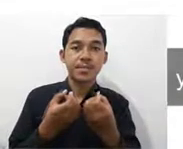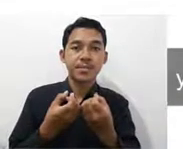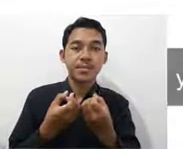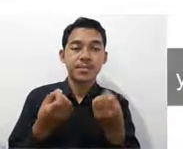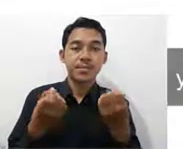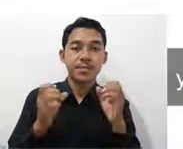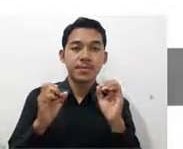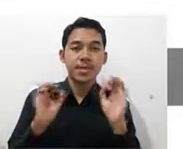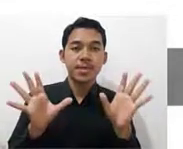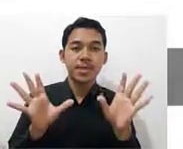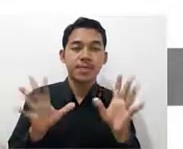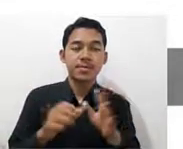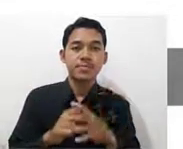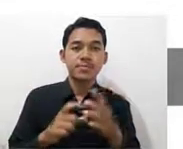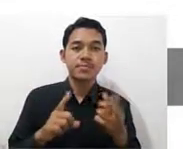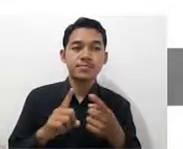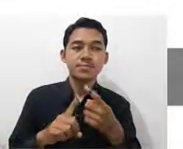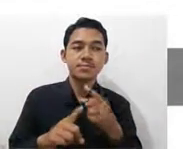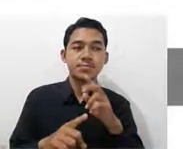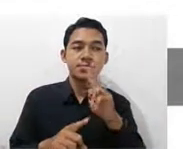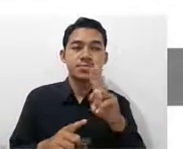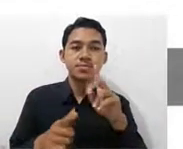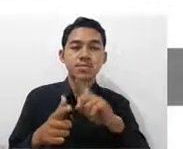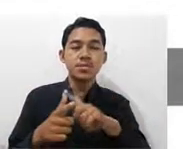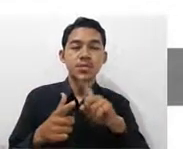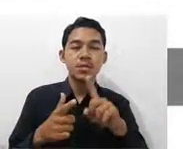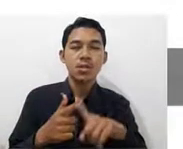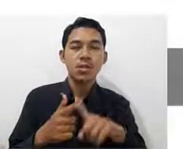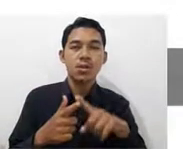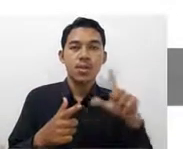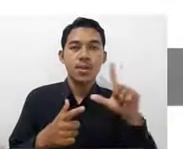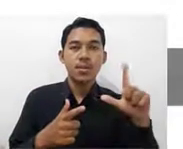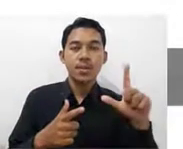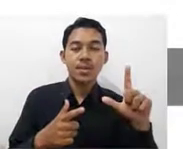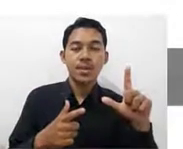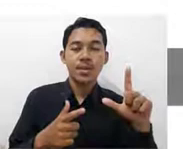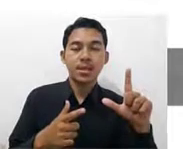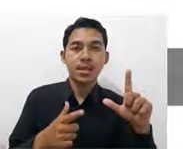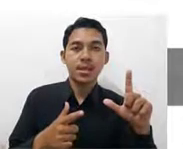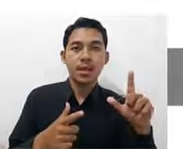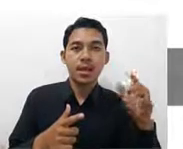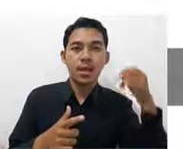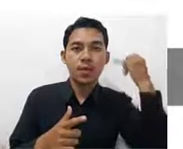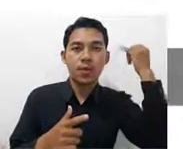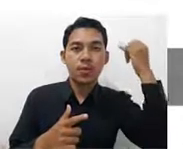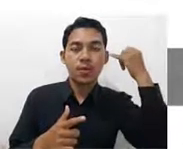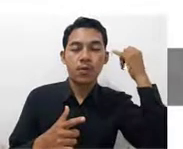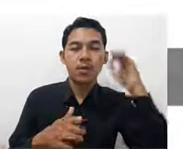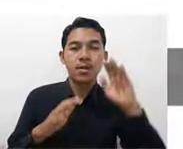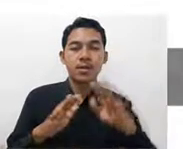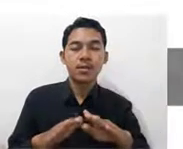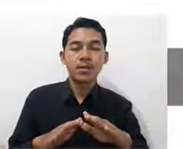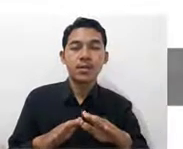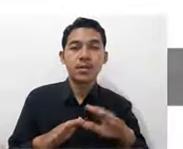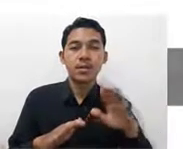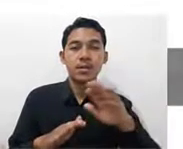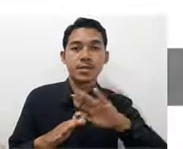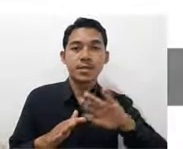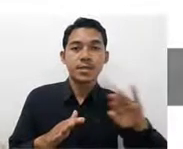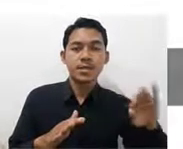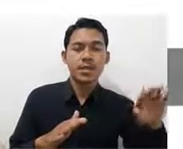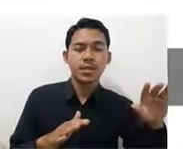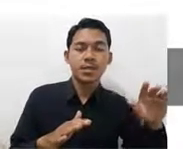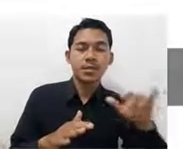gerbang logika kombinasi itu dibentuk dari dua atau lebih dari gerbang logika dasar. Sisanya ya sama, kayak gerbang